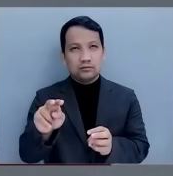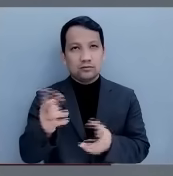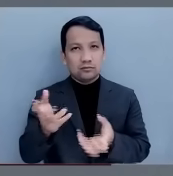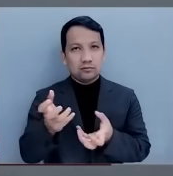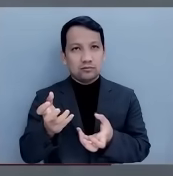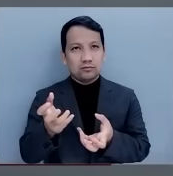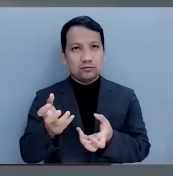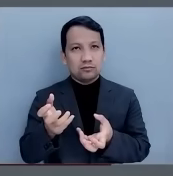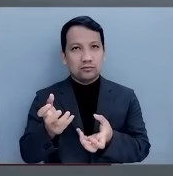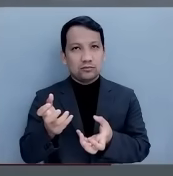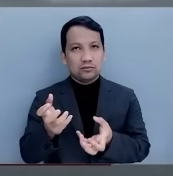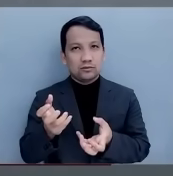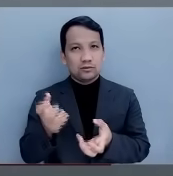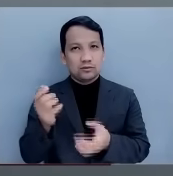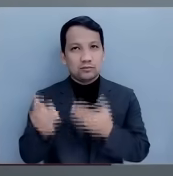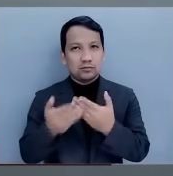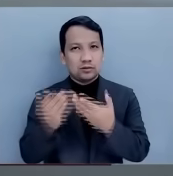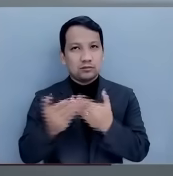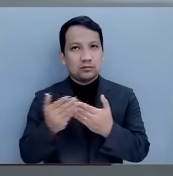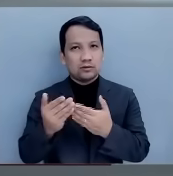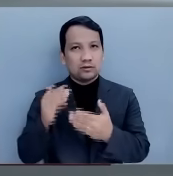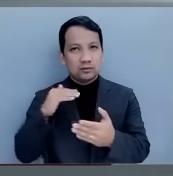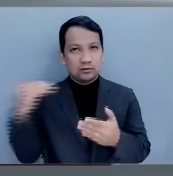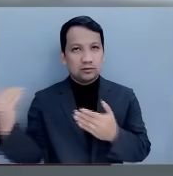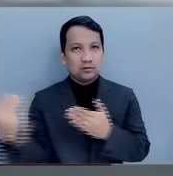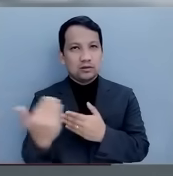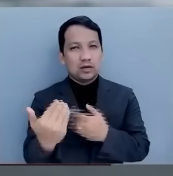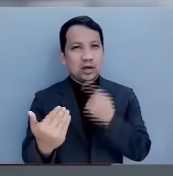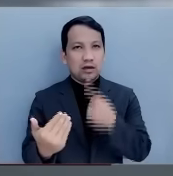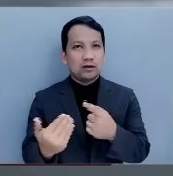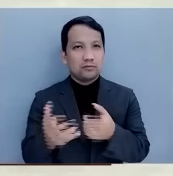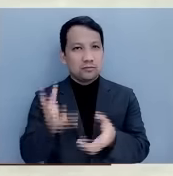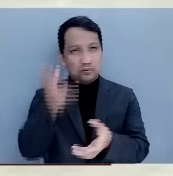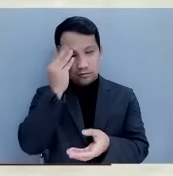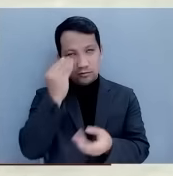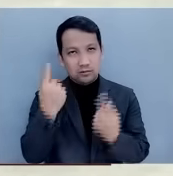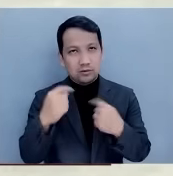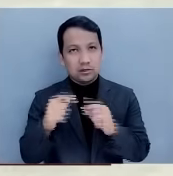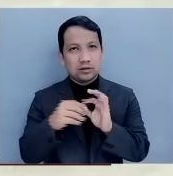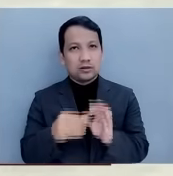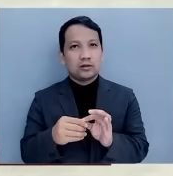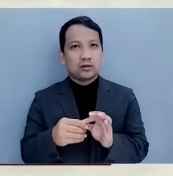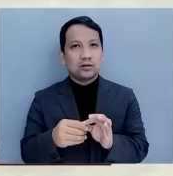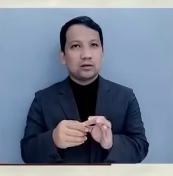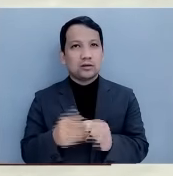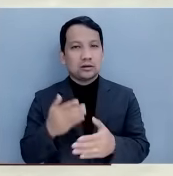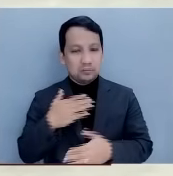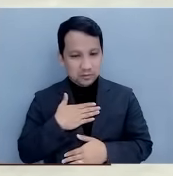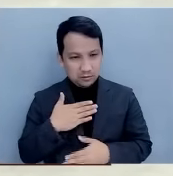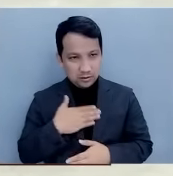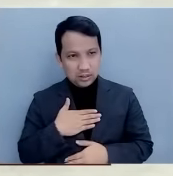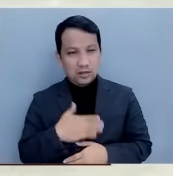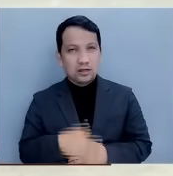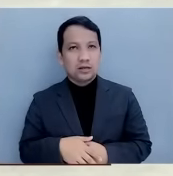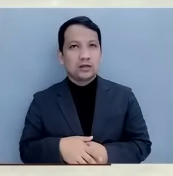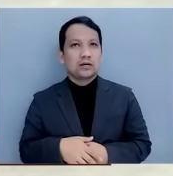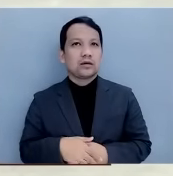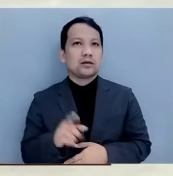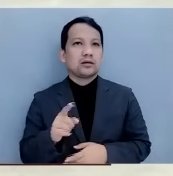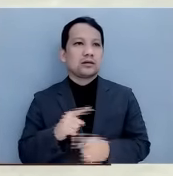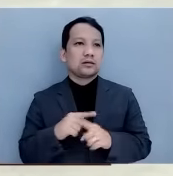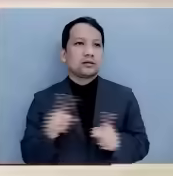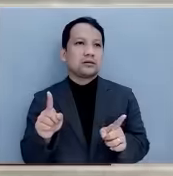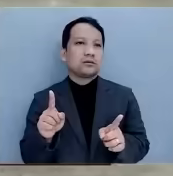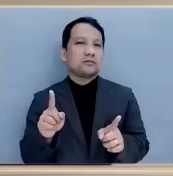talaga siya, magiging madali siya matutunan. Sa lahat ng mga nanonood, i-try nyo. Masaya, ibang adrenaline